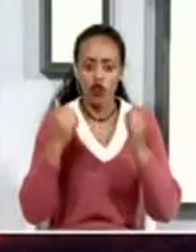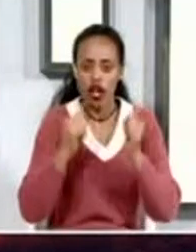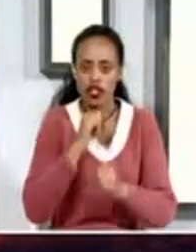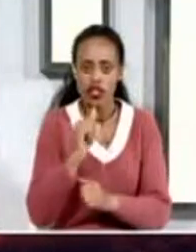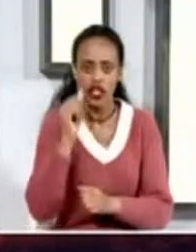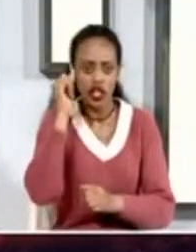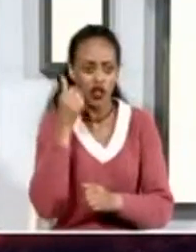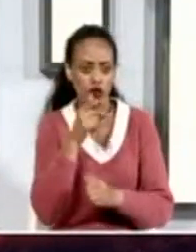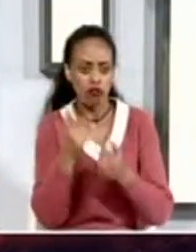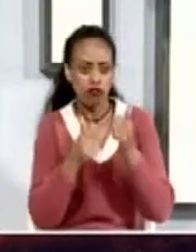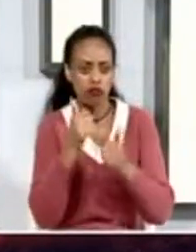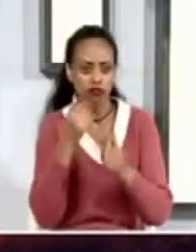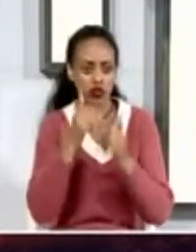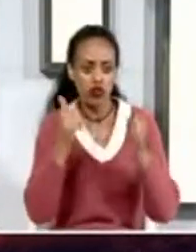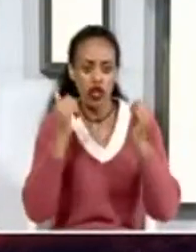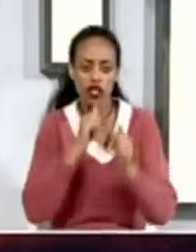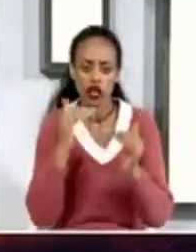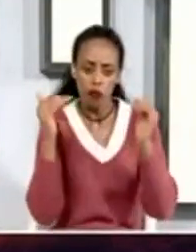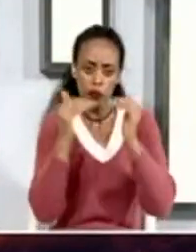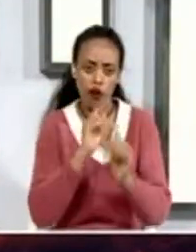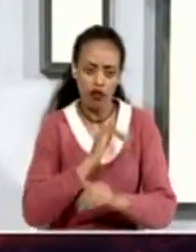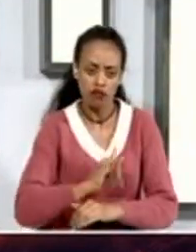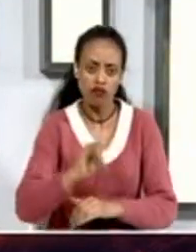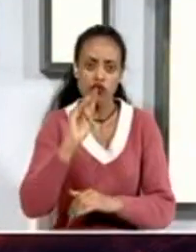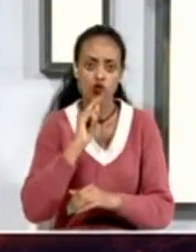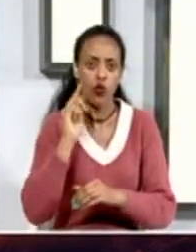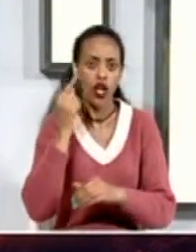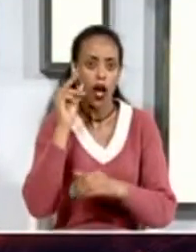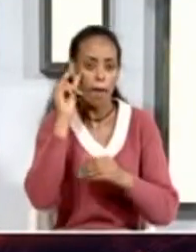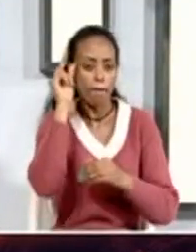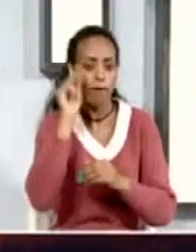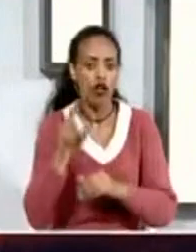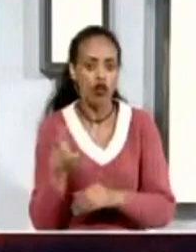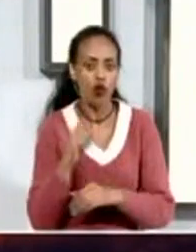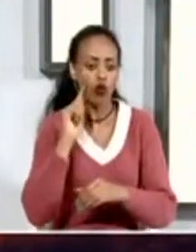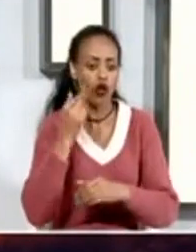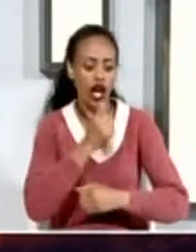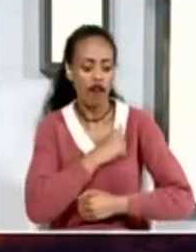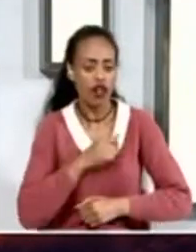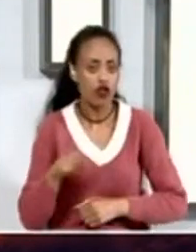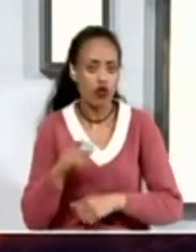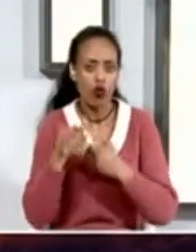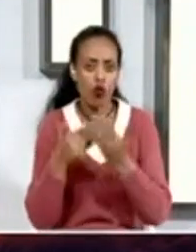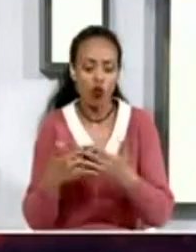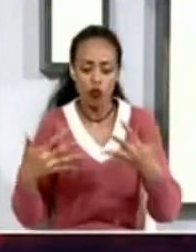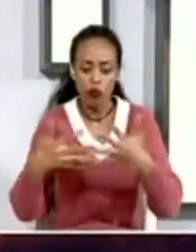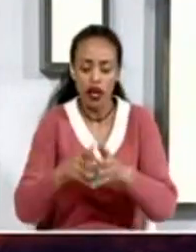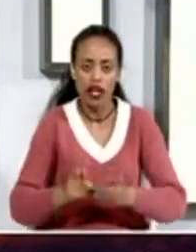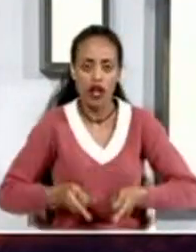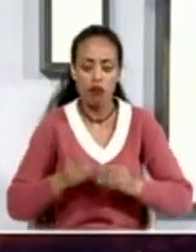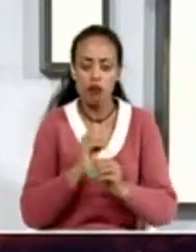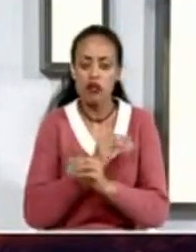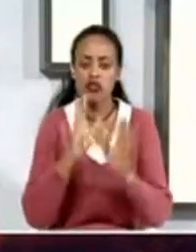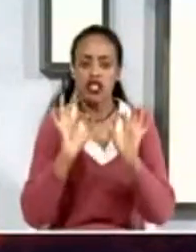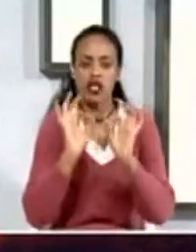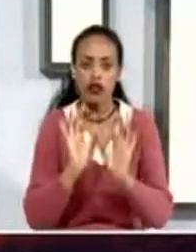ኤርትራዊ ትግራዋይስ ክትፈልዮ ይትኽእልን ኢኻ? ሓደ እዩ። ወላ ኣብቲ መርዓ ባህሊ ይኹን ወላ ኣብ ሓዘን ይኹን ኩሉ ሸይሻል ብሓንሳብ ኢና ነ ምንም ፀገም የለን